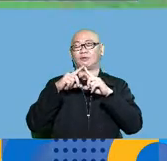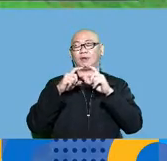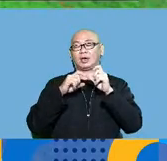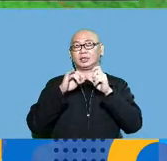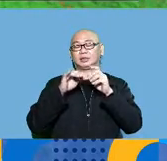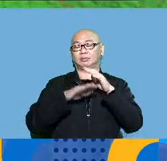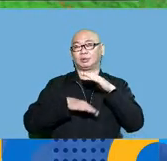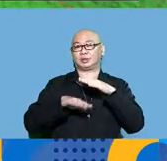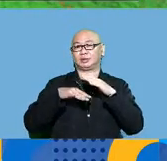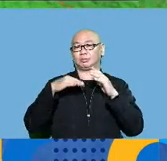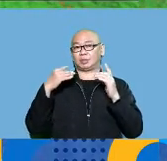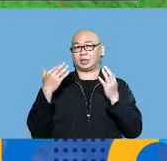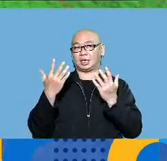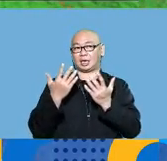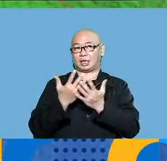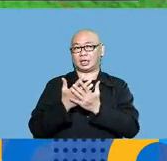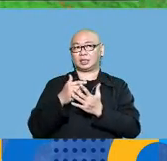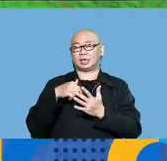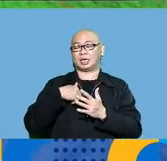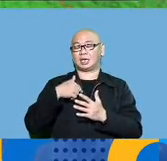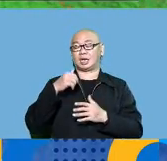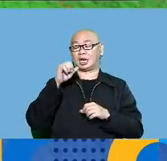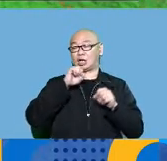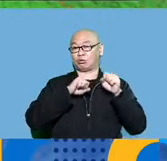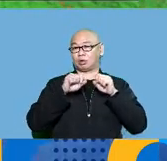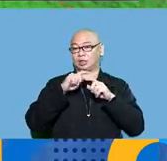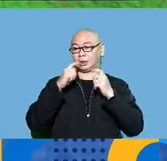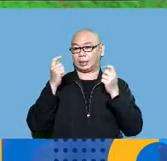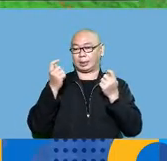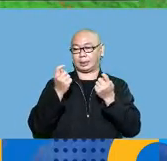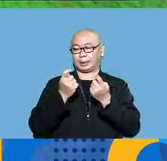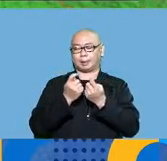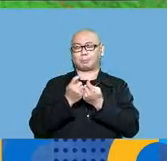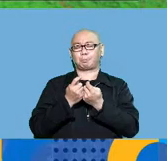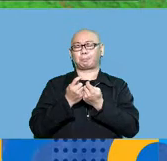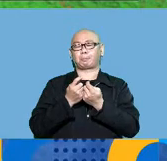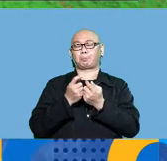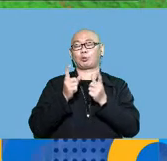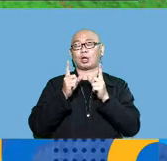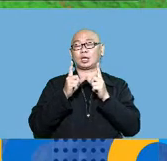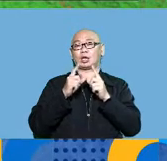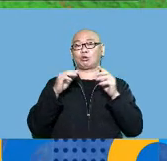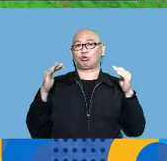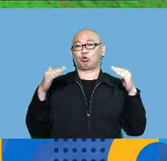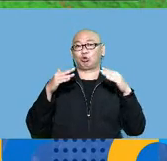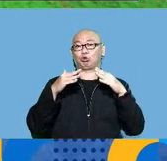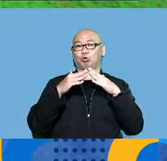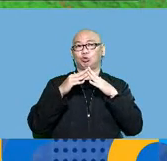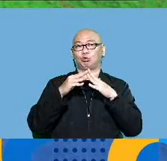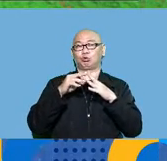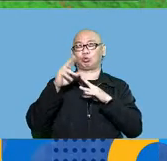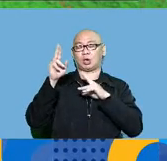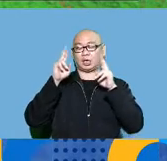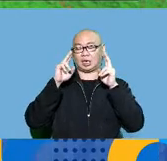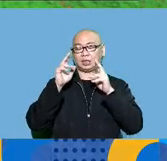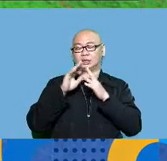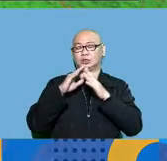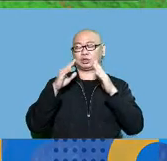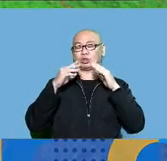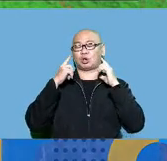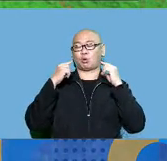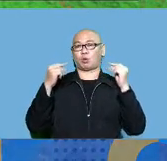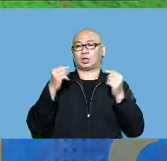masyarakat yang selama ini saya lakukan bersama tim di wilayah Gunung Ungaran dan kawasan penyangga Gunung Ungaran, Jawa